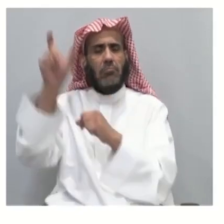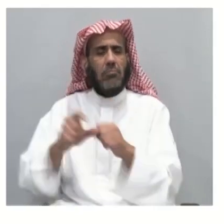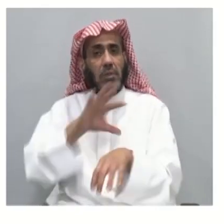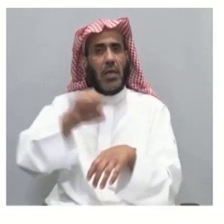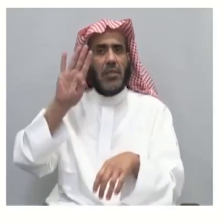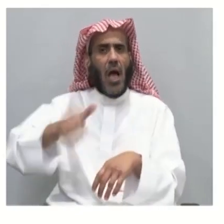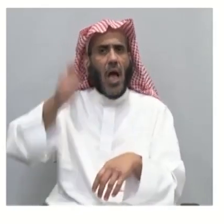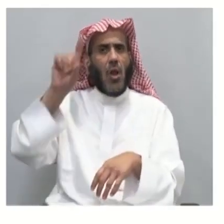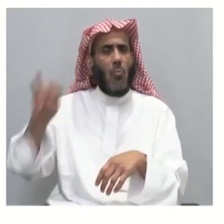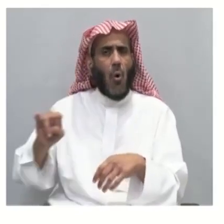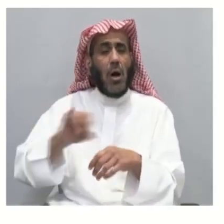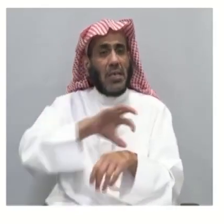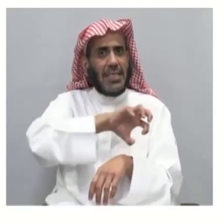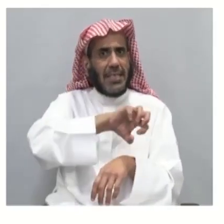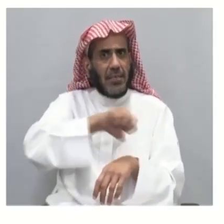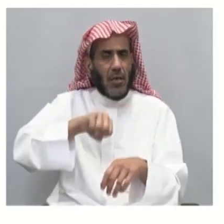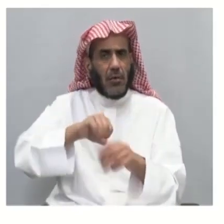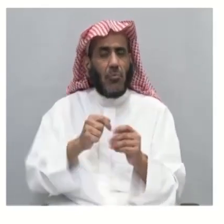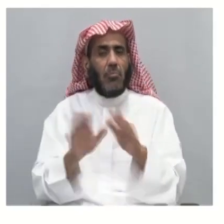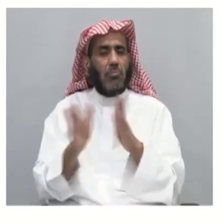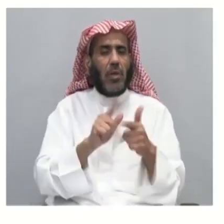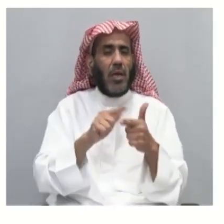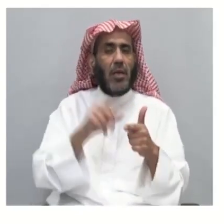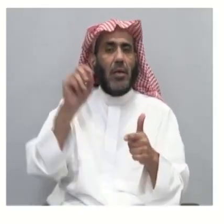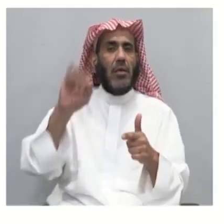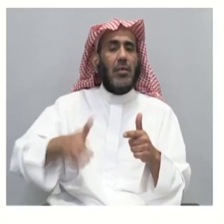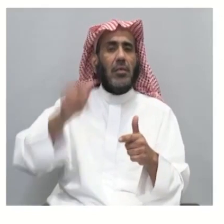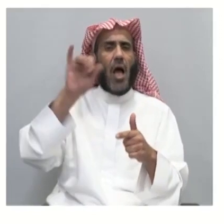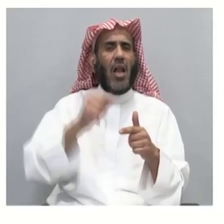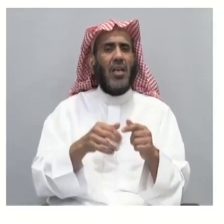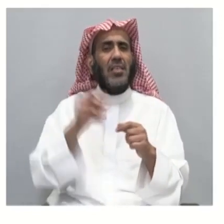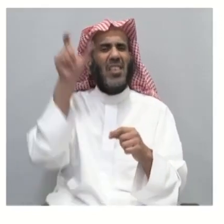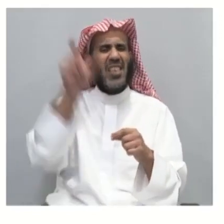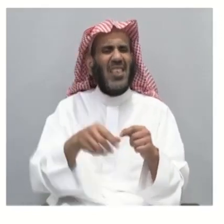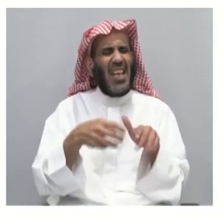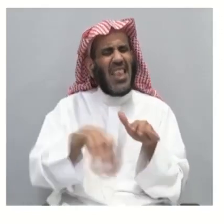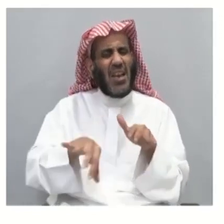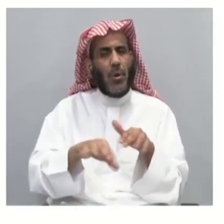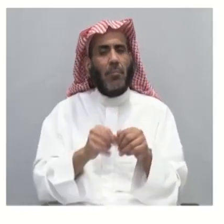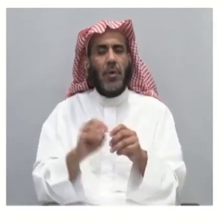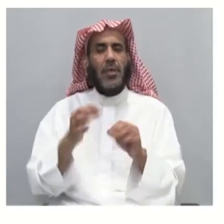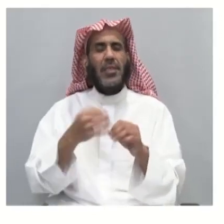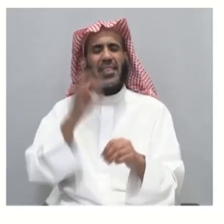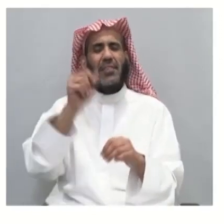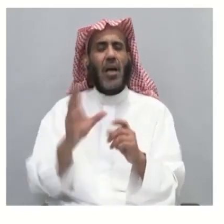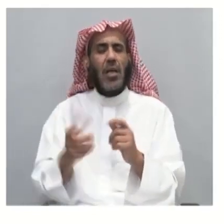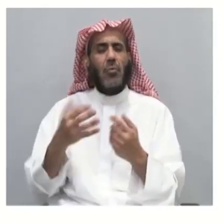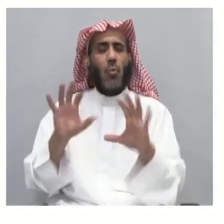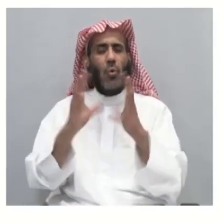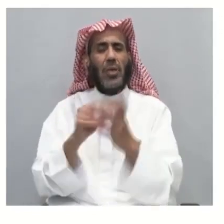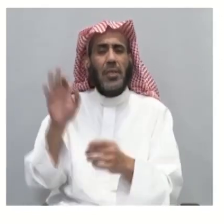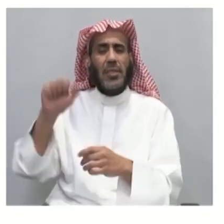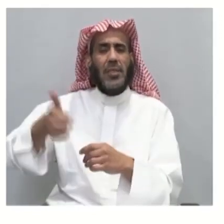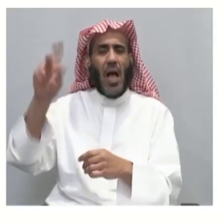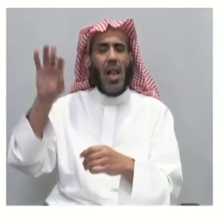عندنا هنا هو السارق ياتي بعد ذلك صالح شخصيه ثانويه طيب نريد ان نعطي صفات لصالح ممكن